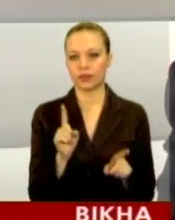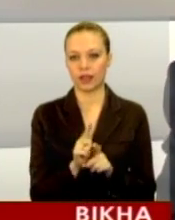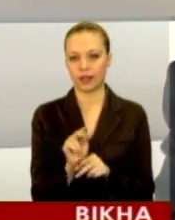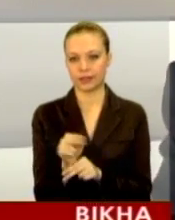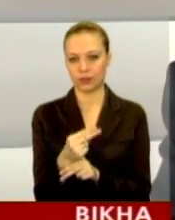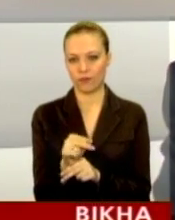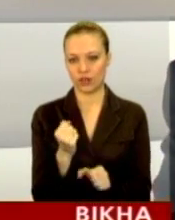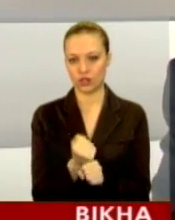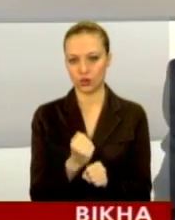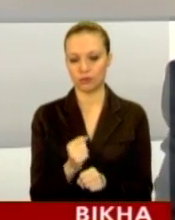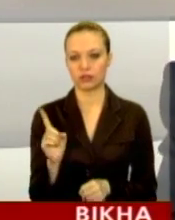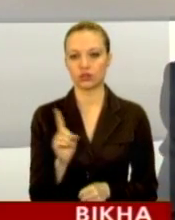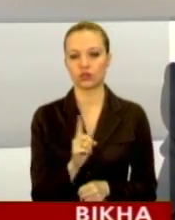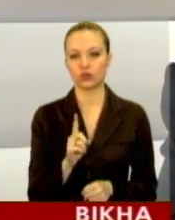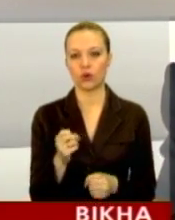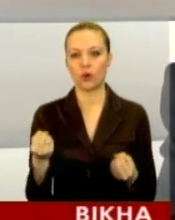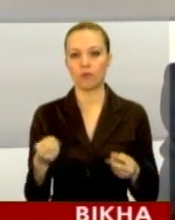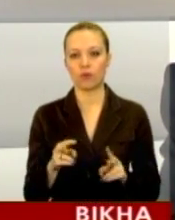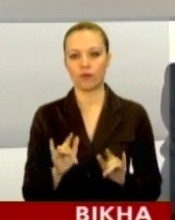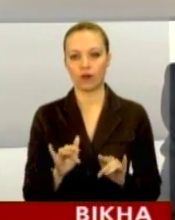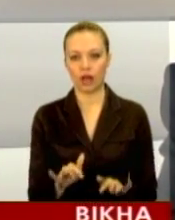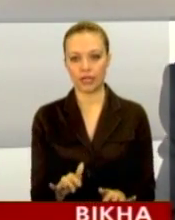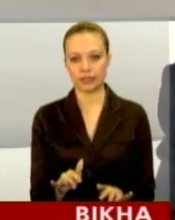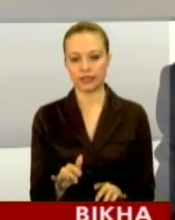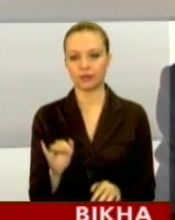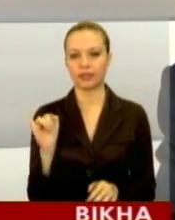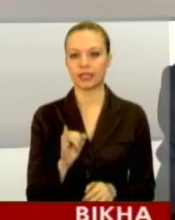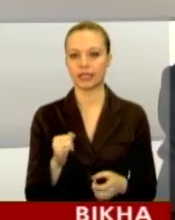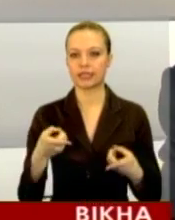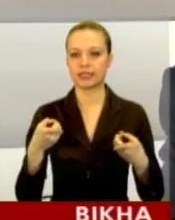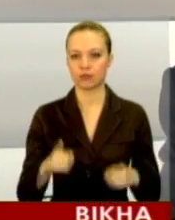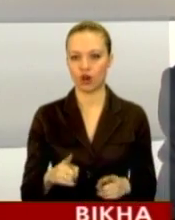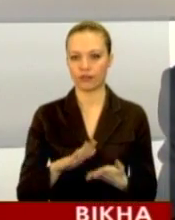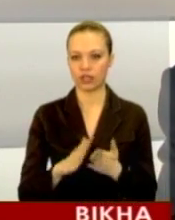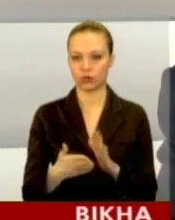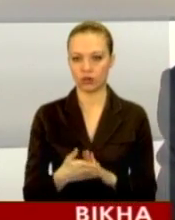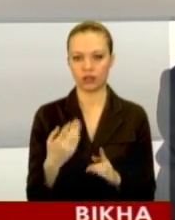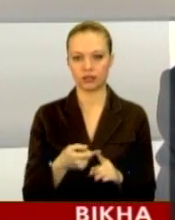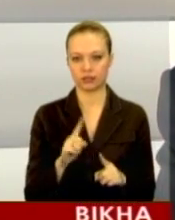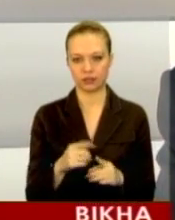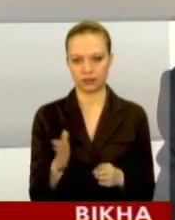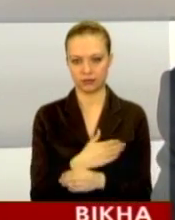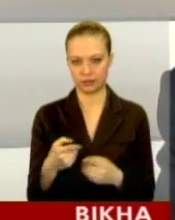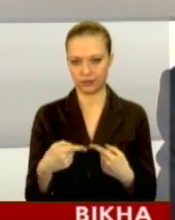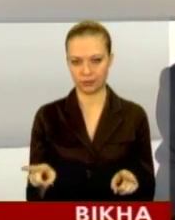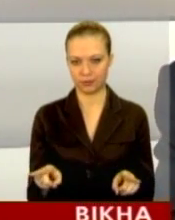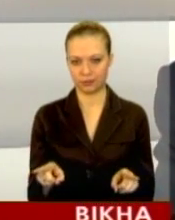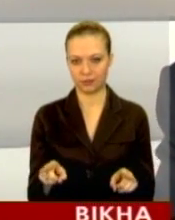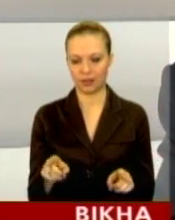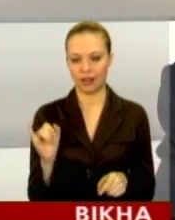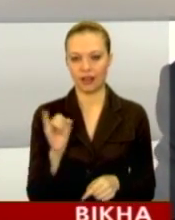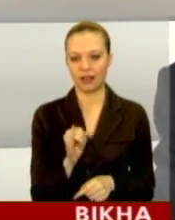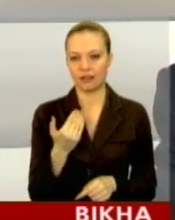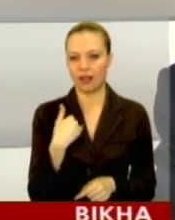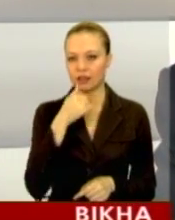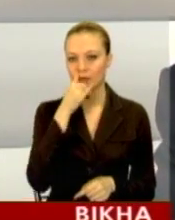зауваження зробити, що провокації і справжня ситуація – це далеко не одне й те ж. Я